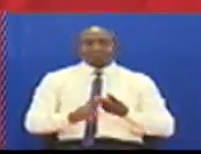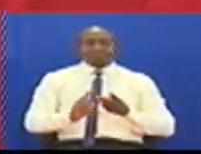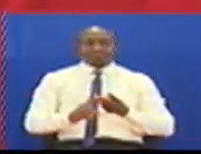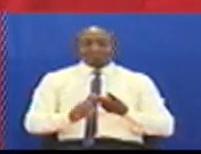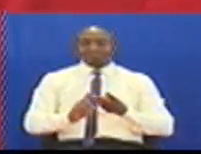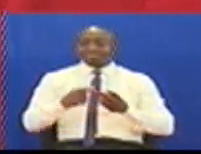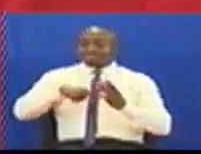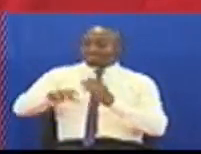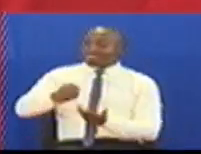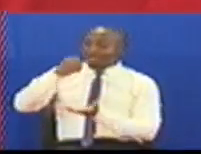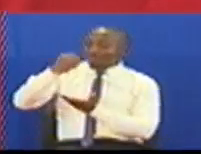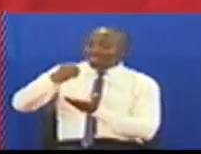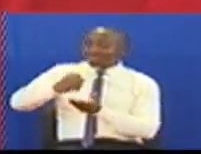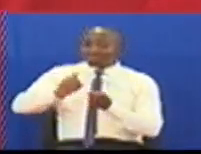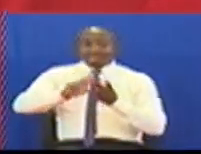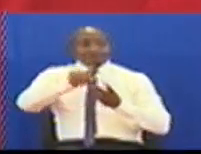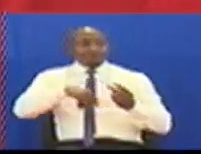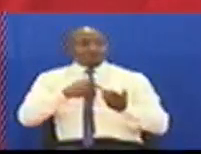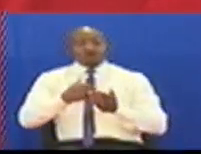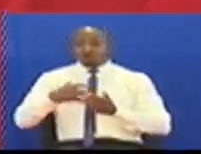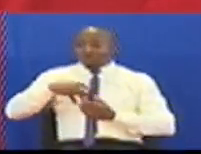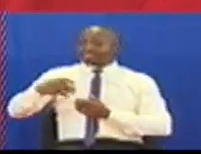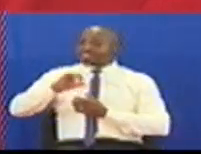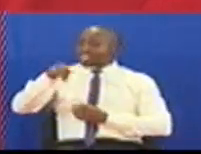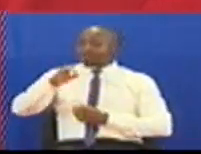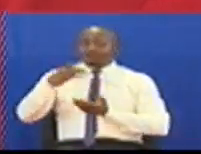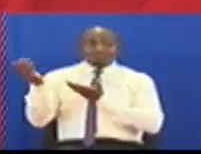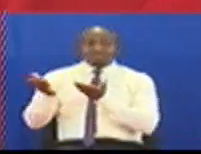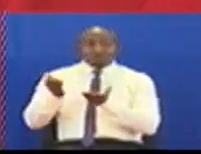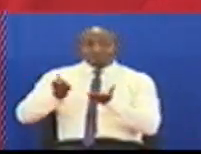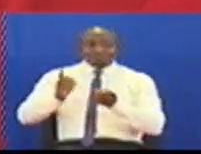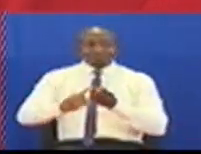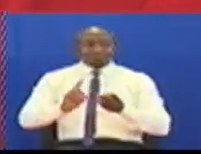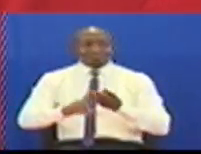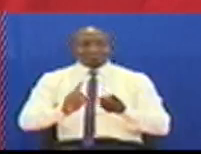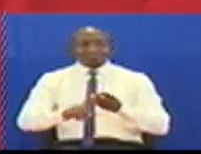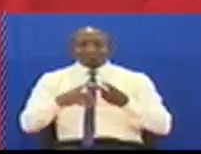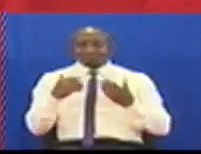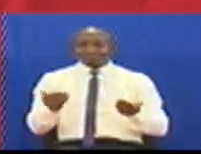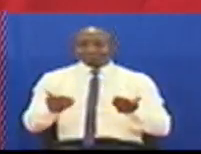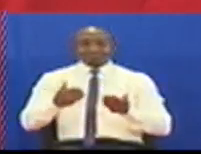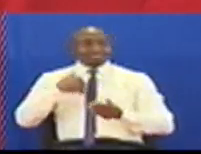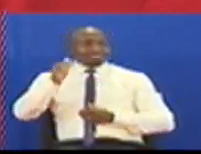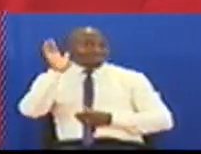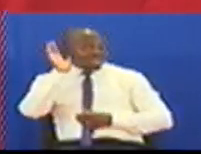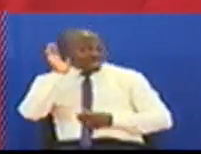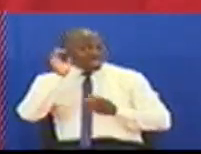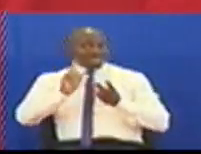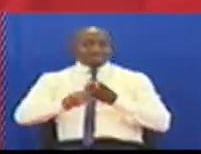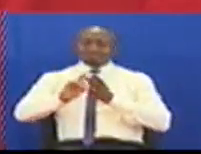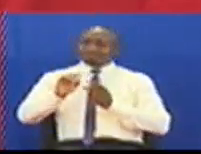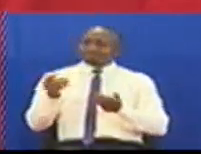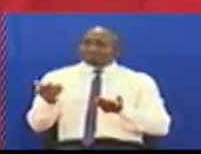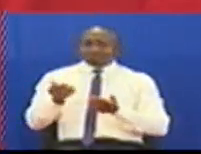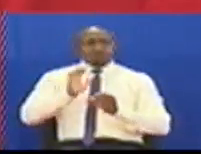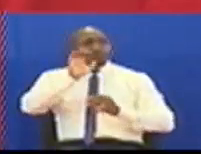katika bajeti ambayo ameisoma Mheshimiwa Jafu leo, nimeangalia na nimesikiliza kwa makini. Kwa mwaka